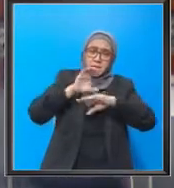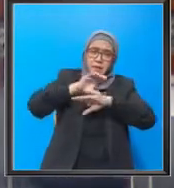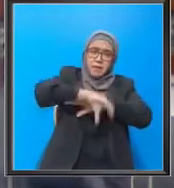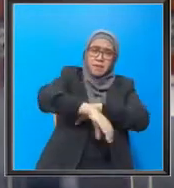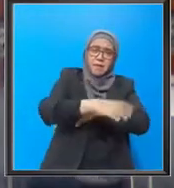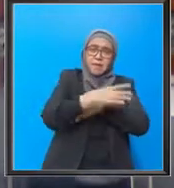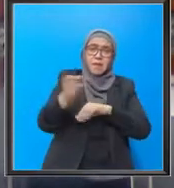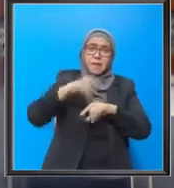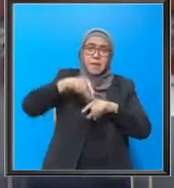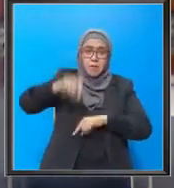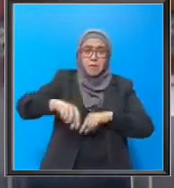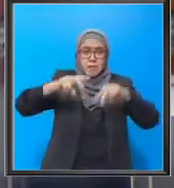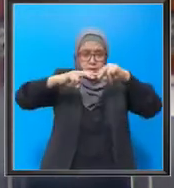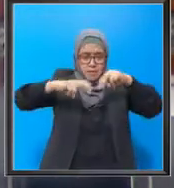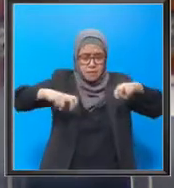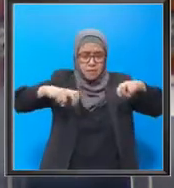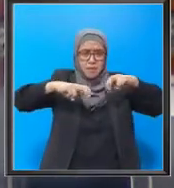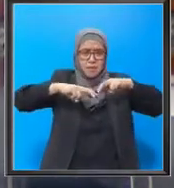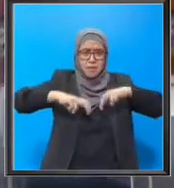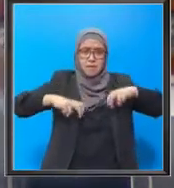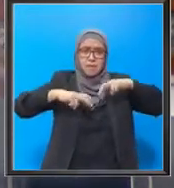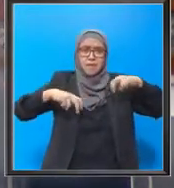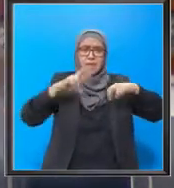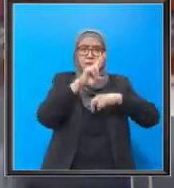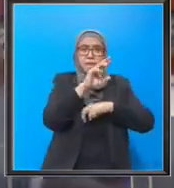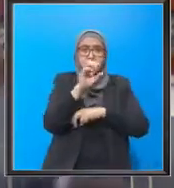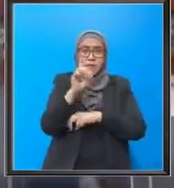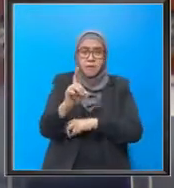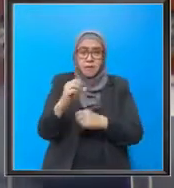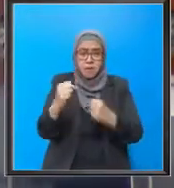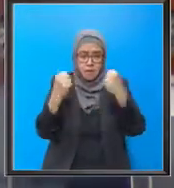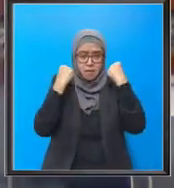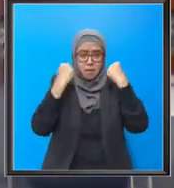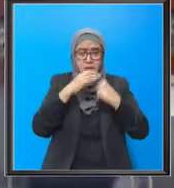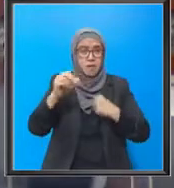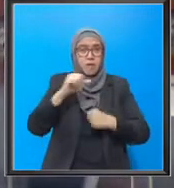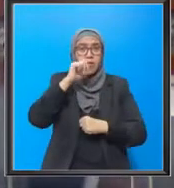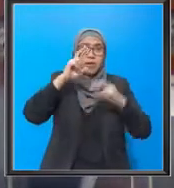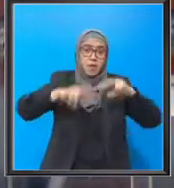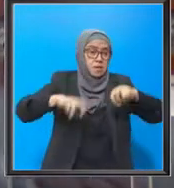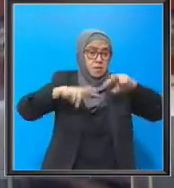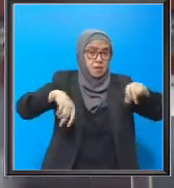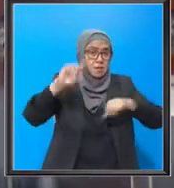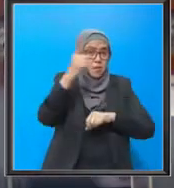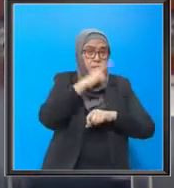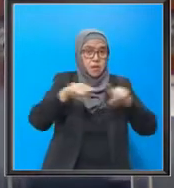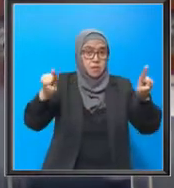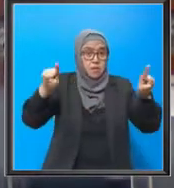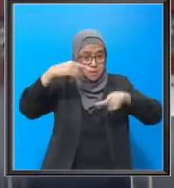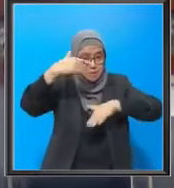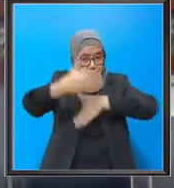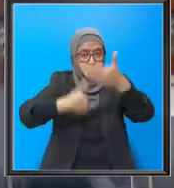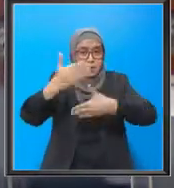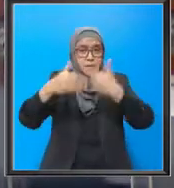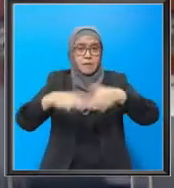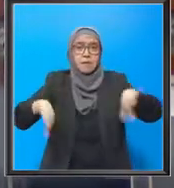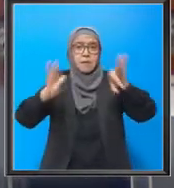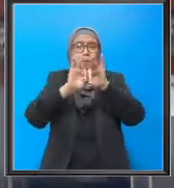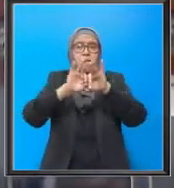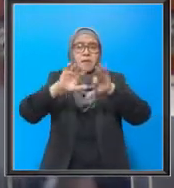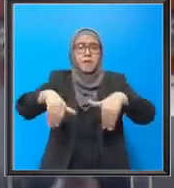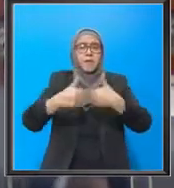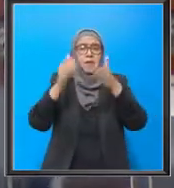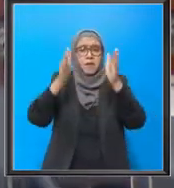kajian arendi yang cukup mantap dan bukan saja kajian tetapi pelaksanaan itu sangat penting bagaimana orang